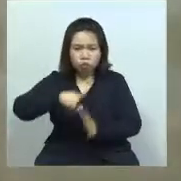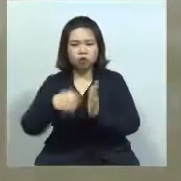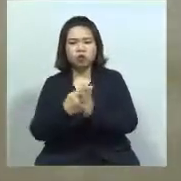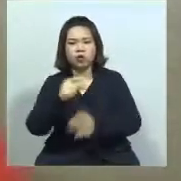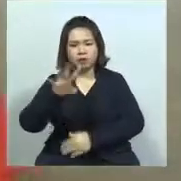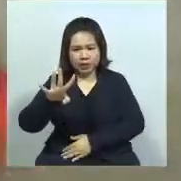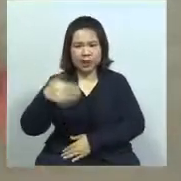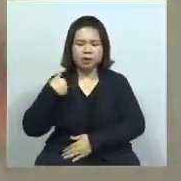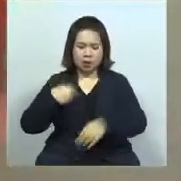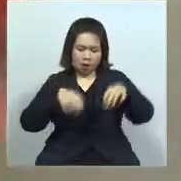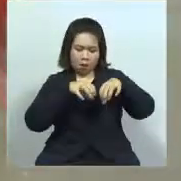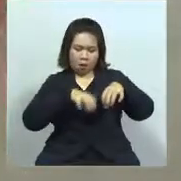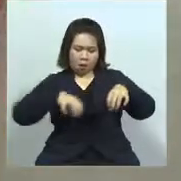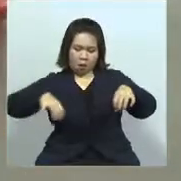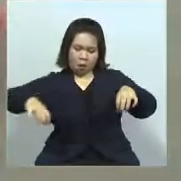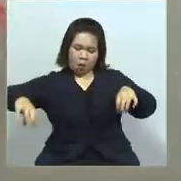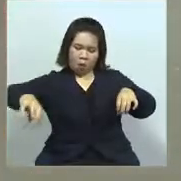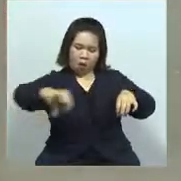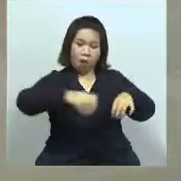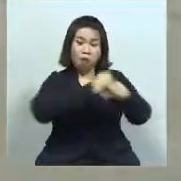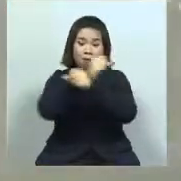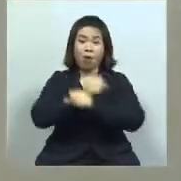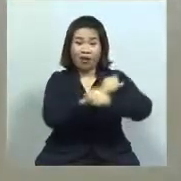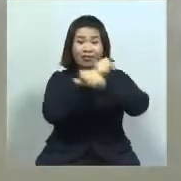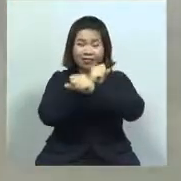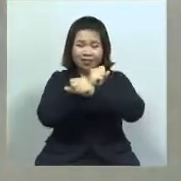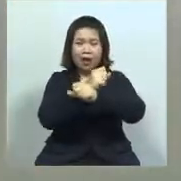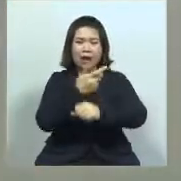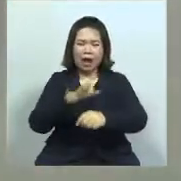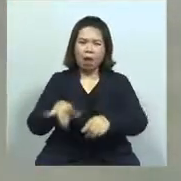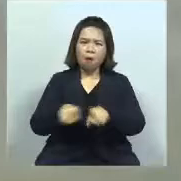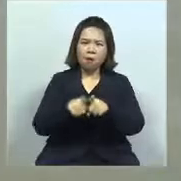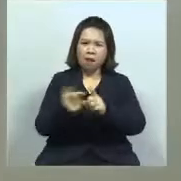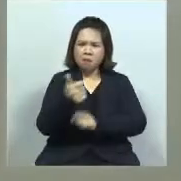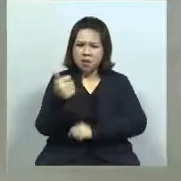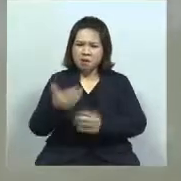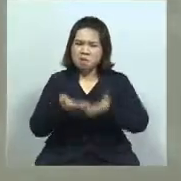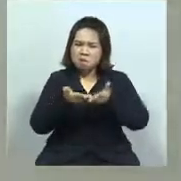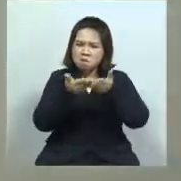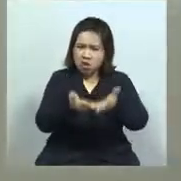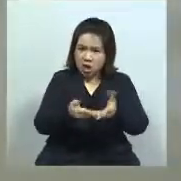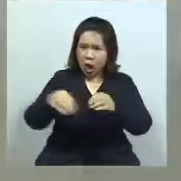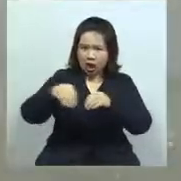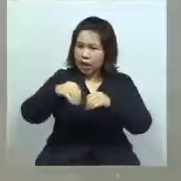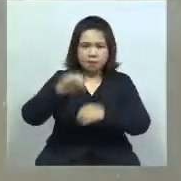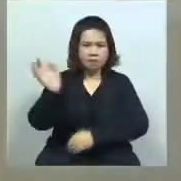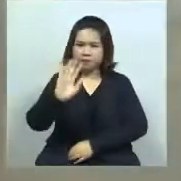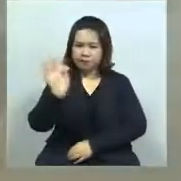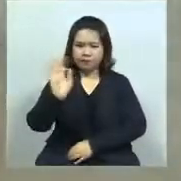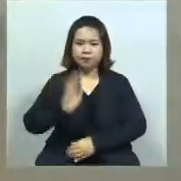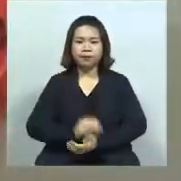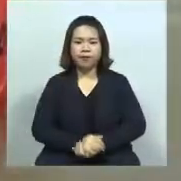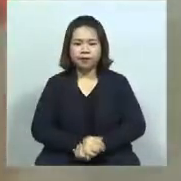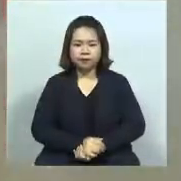มีการวางทุ่นนะครับเพิ่มเติมแนวเขตอนุบาลน้องมาเรียมและจะไม่ให้มีกิจกรรมใดๆรวมทั้งเรือประมงทุกชนิดเข้ามาในบริเ